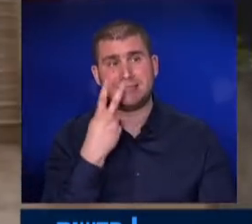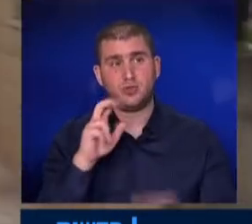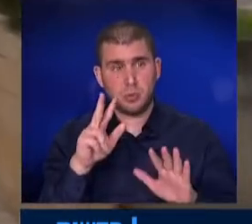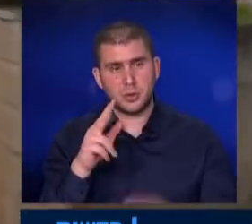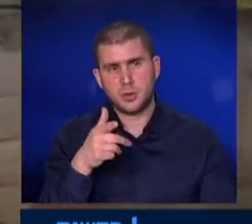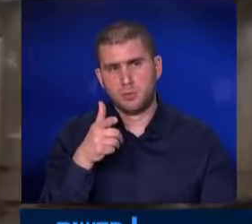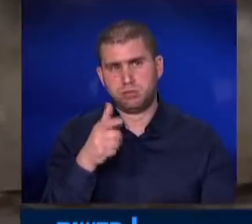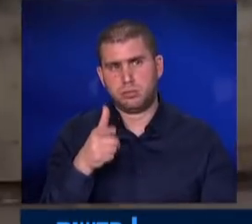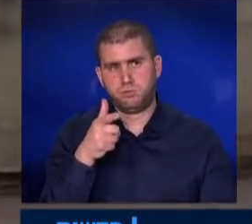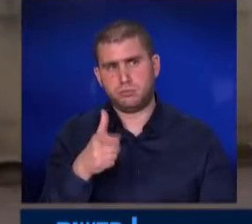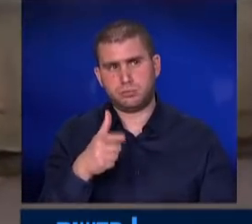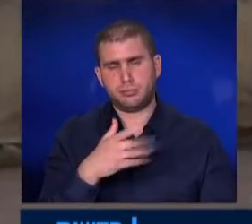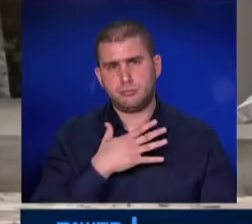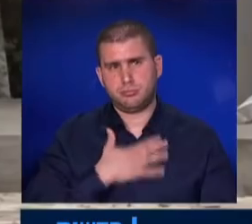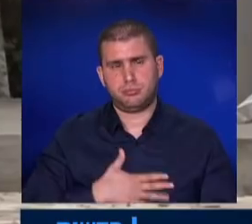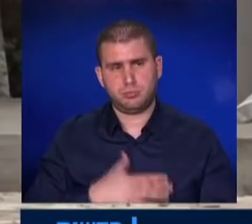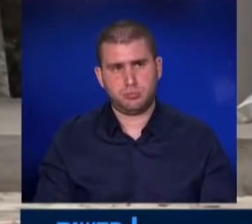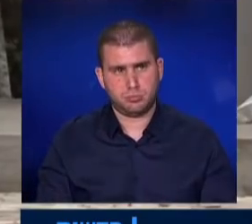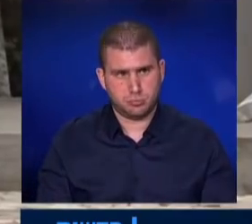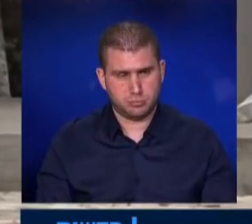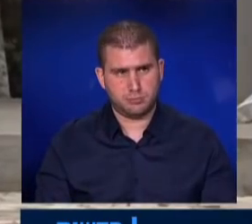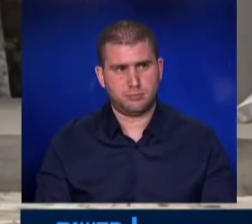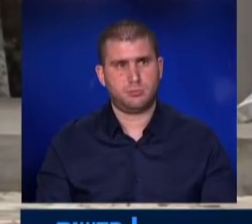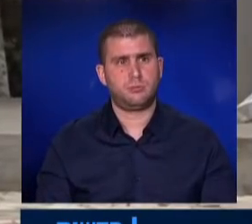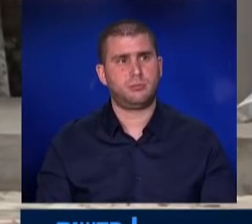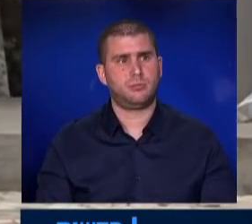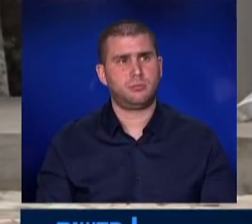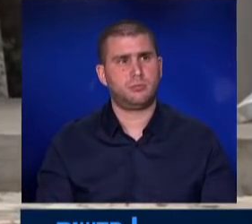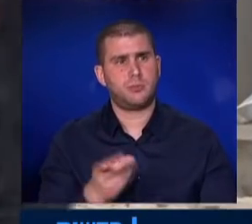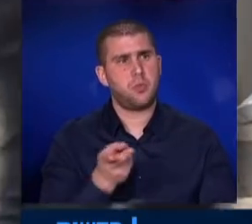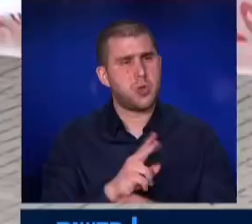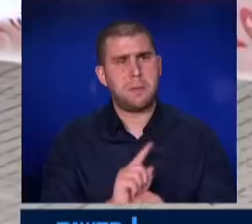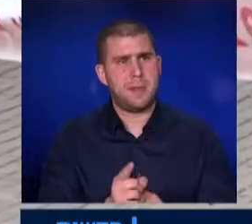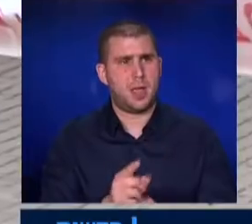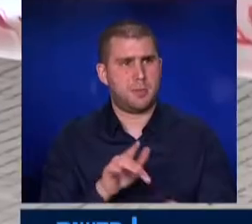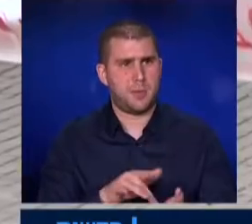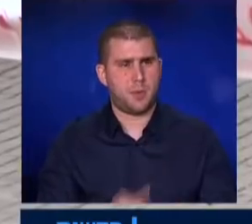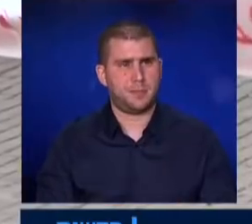28, נורה במספר כדורים בפלג גופו העליון, ומותו נקבע במקום.